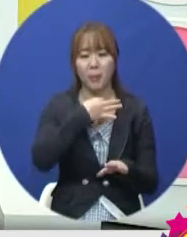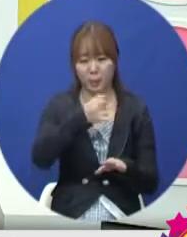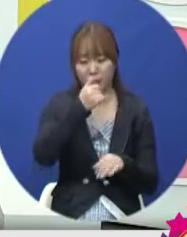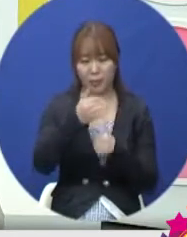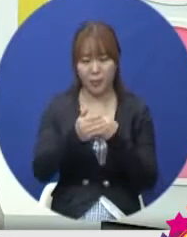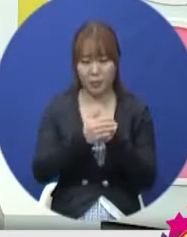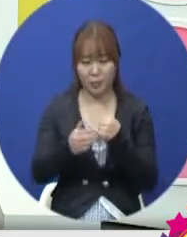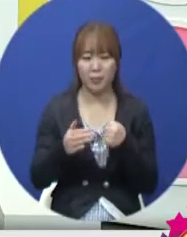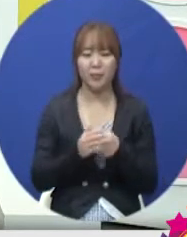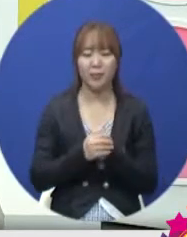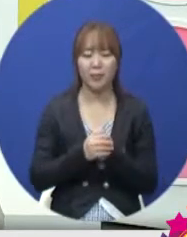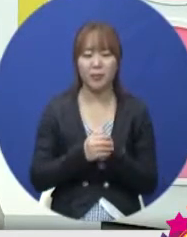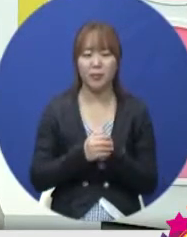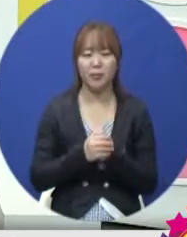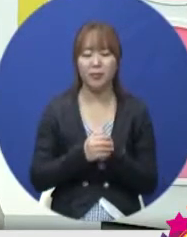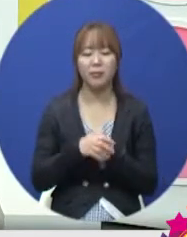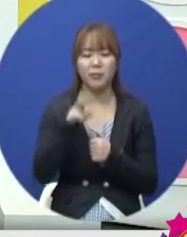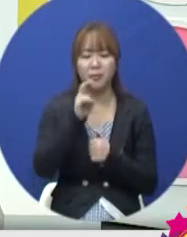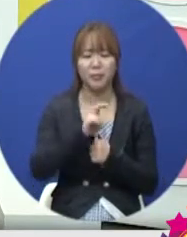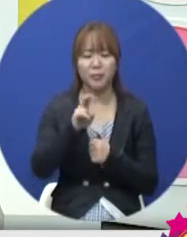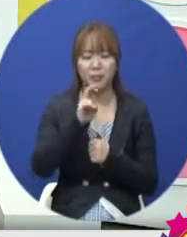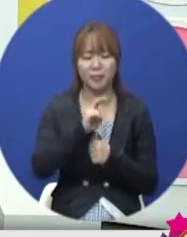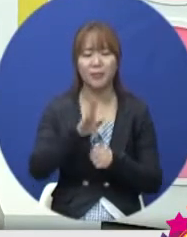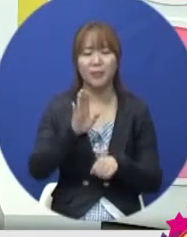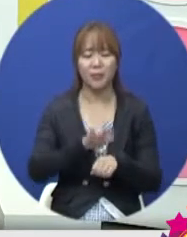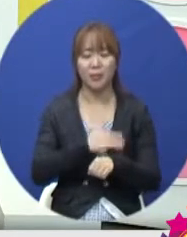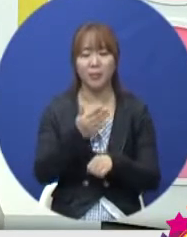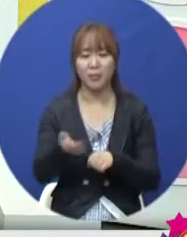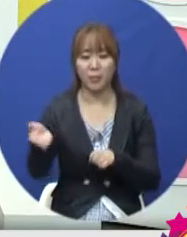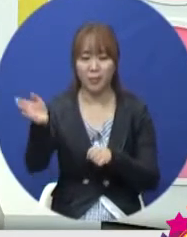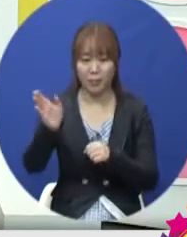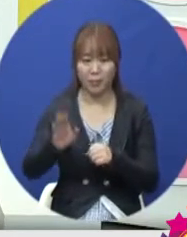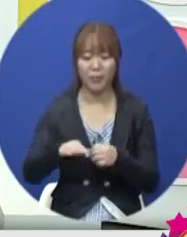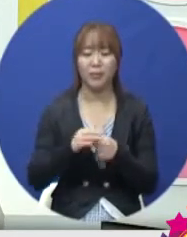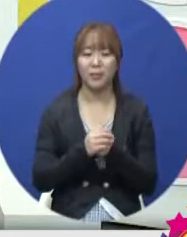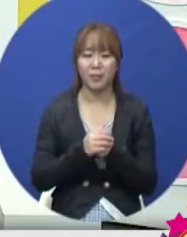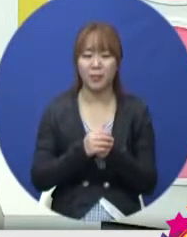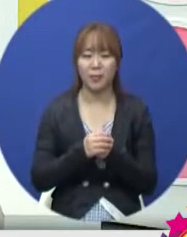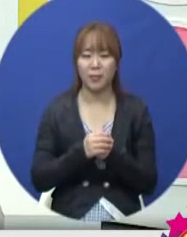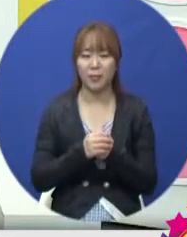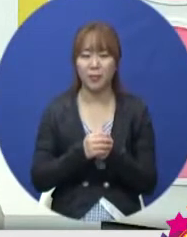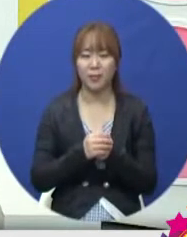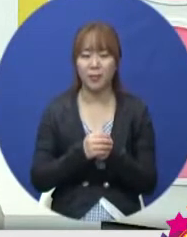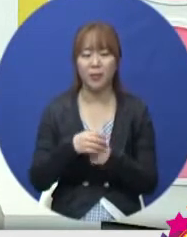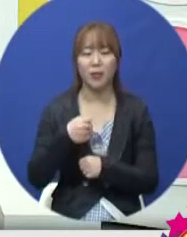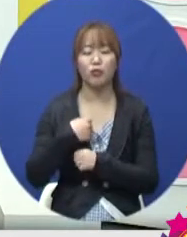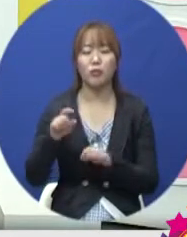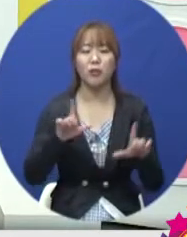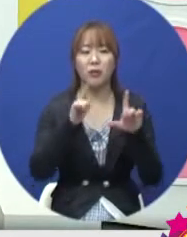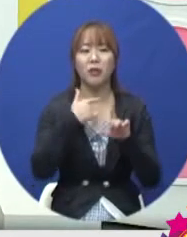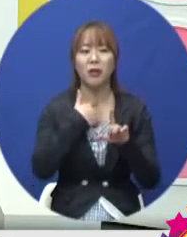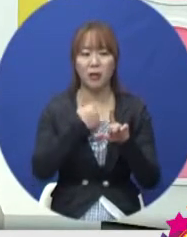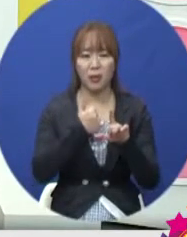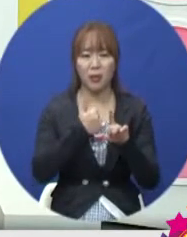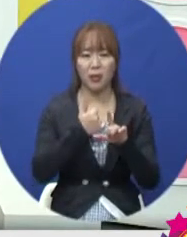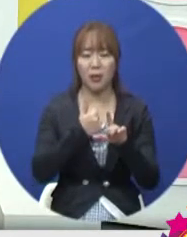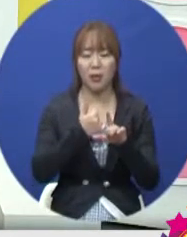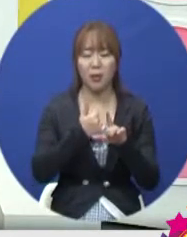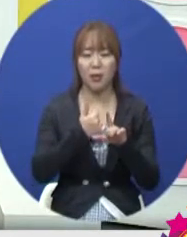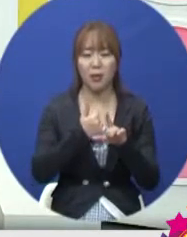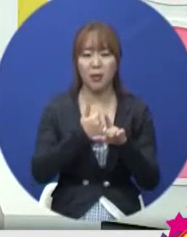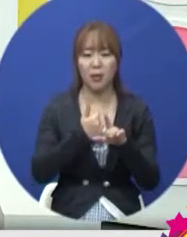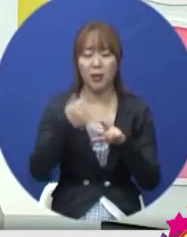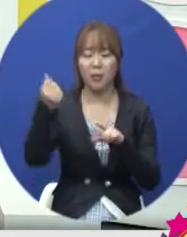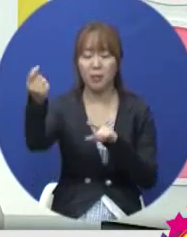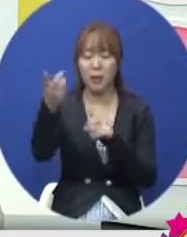네. 것 같아요. 예 노래를 부를 수가 없는데 네. 그 군 생활할 때 전우들을 몇 사람 찾고 싶어서